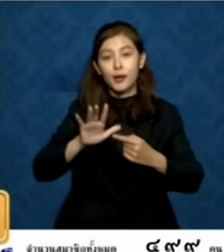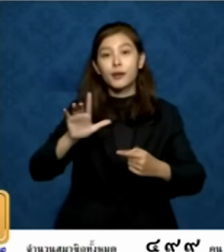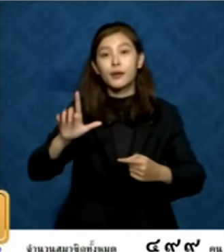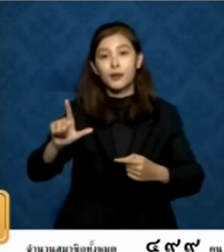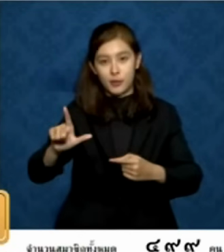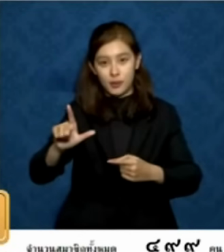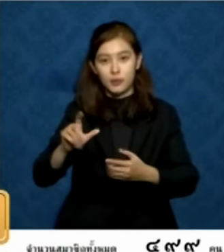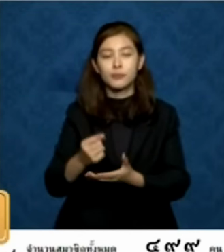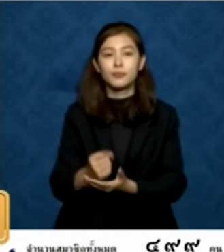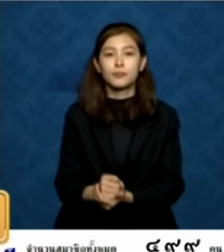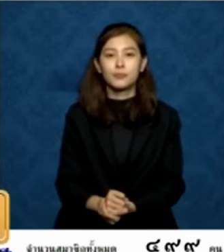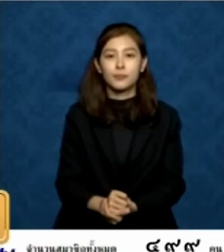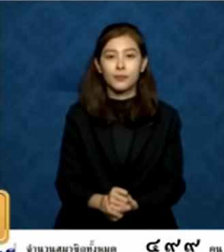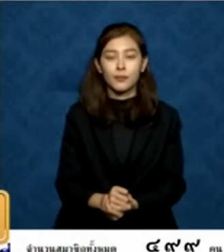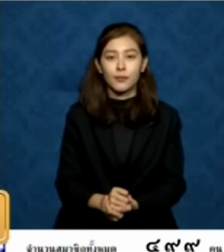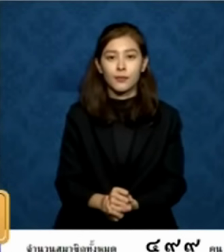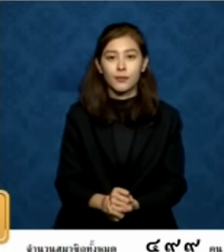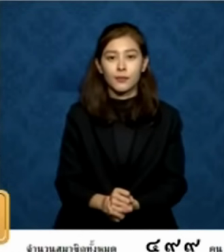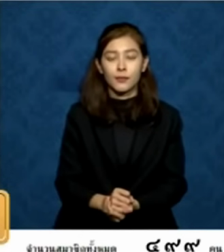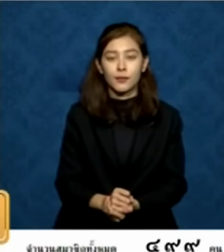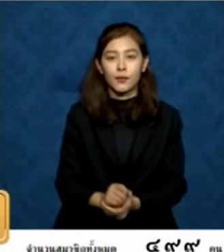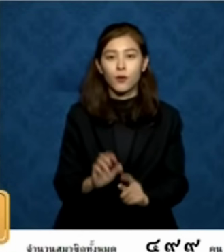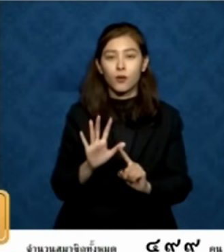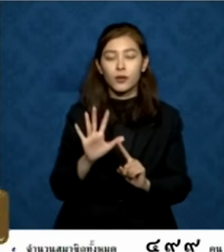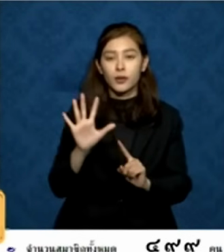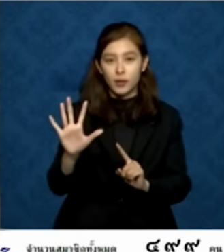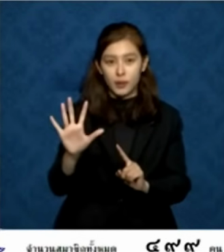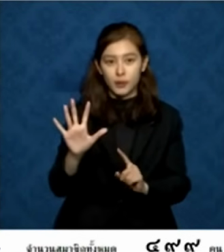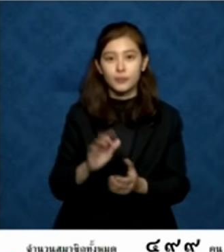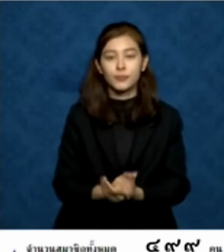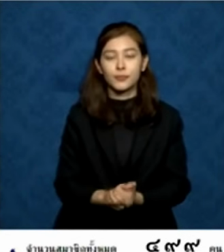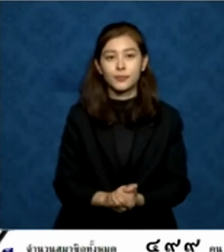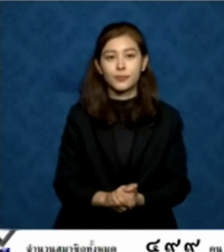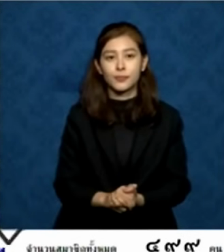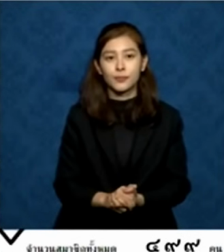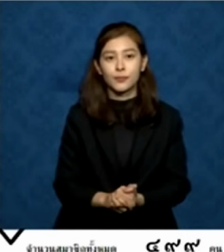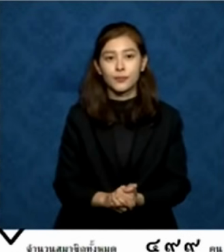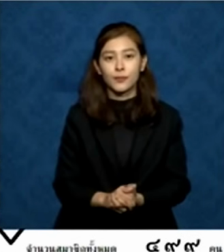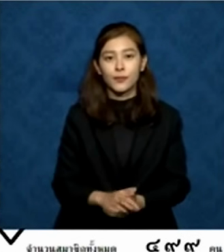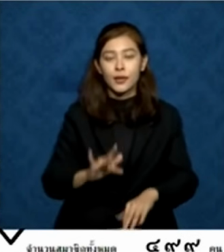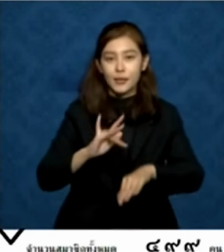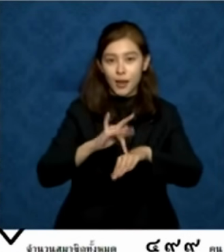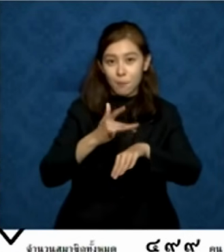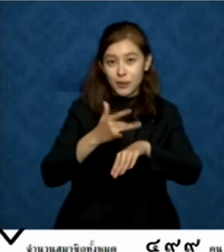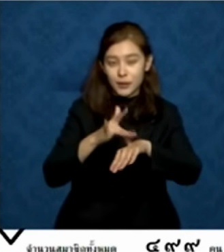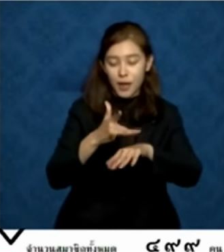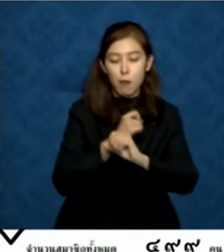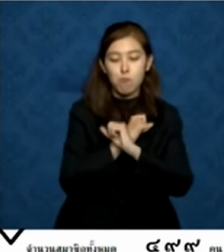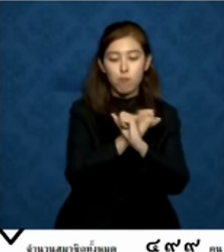การสร้างการเติบโตอย่างยั่งยืนอนุรักษ์และฟื้นฟูและป้องกันการทำลายทรัพยากรธรรมชาติ